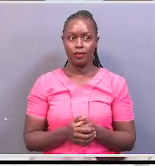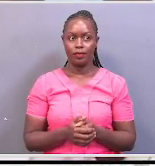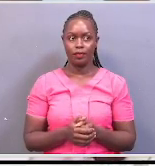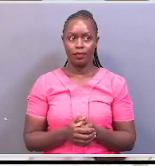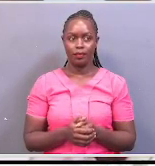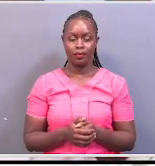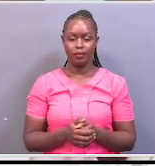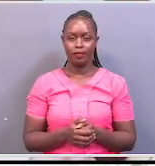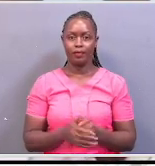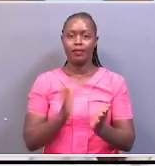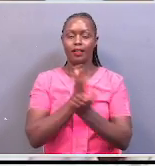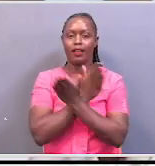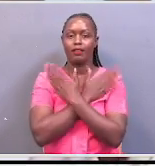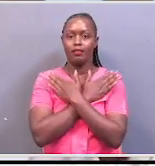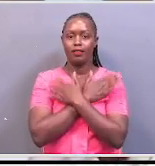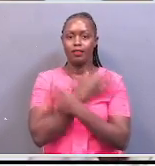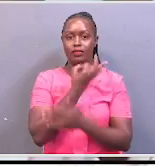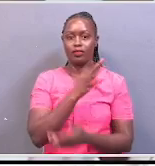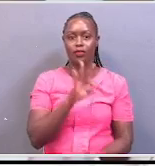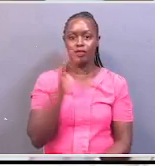arata a Mwai wake vake